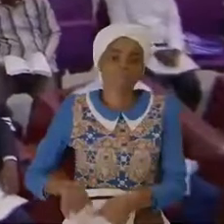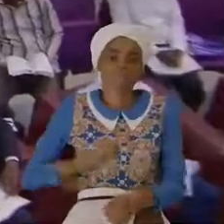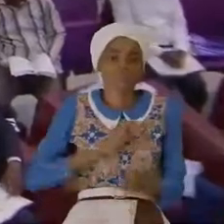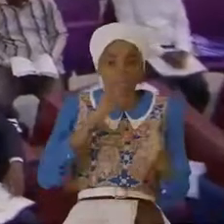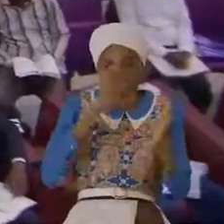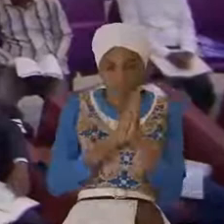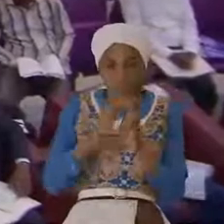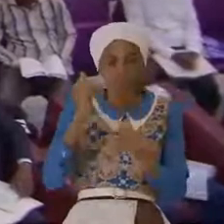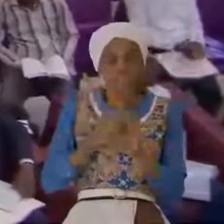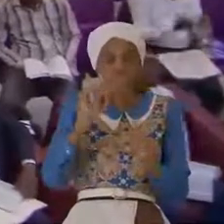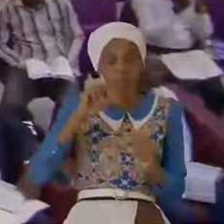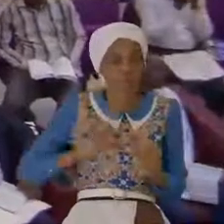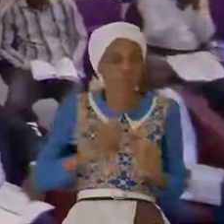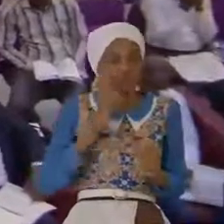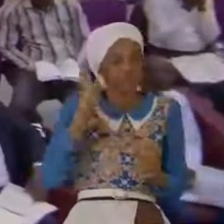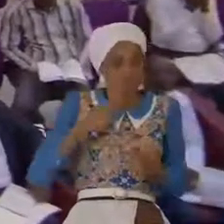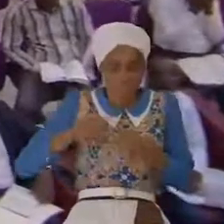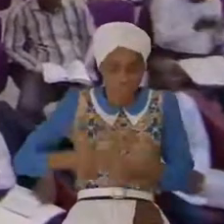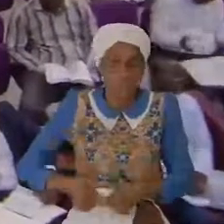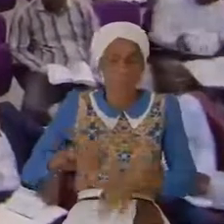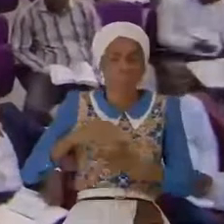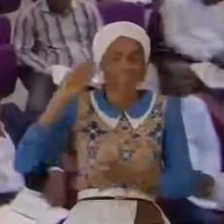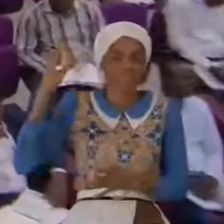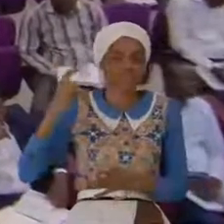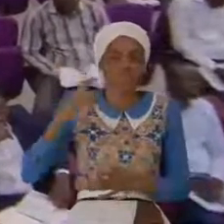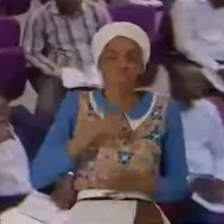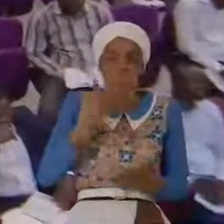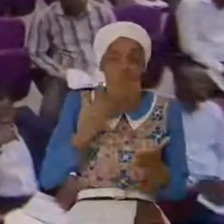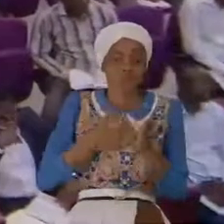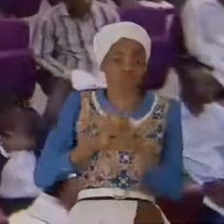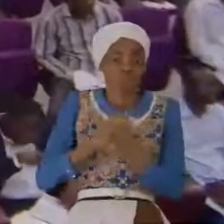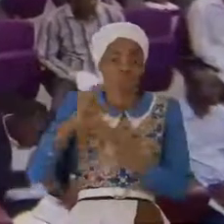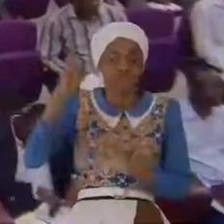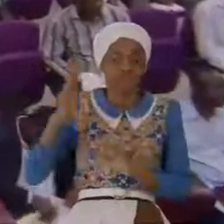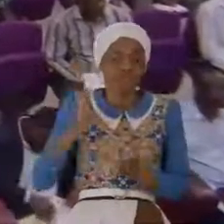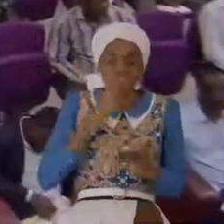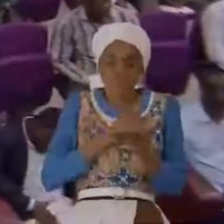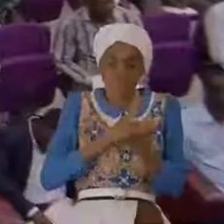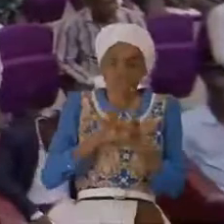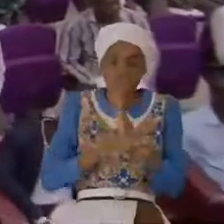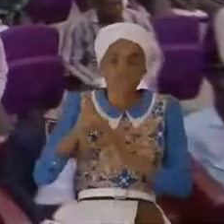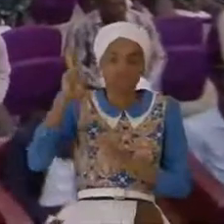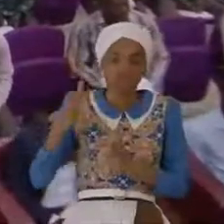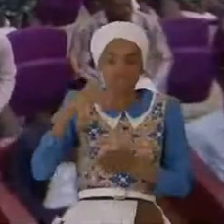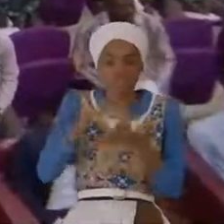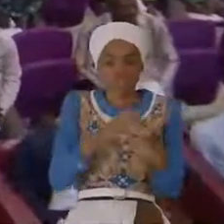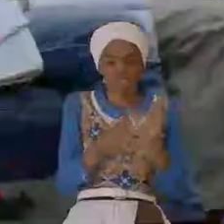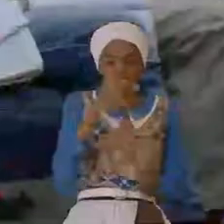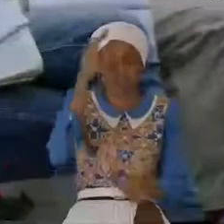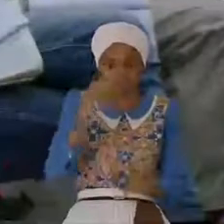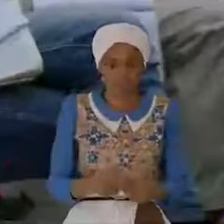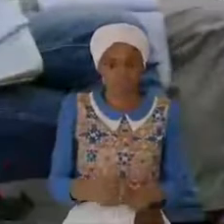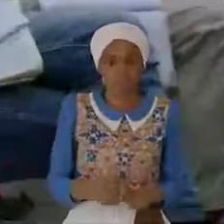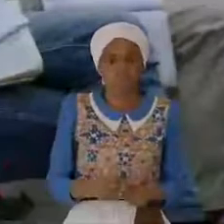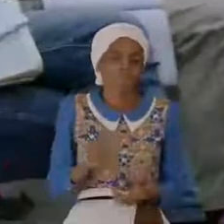Je prie que chacun de nous demeure dans la grâce de Dieu, dans la bonté de Dieu, dans la sainteté de Dieu au nom de Jésus.